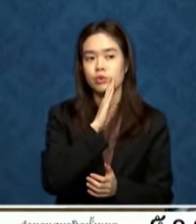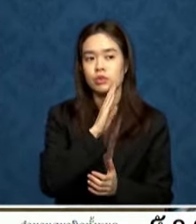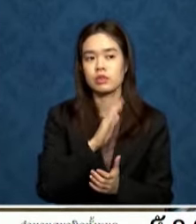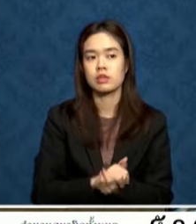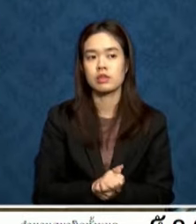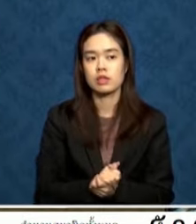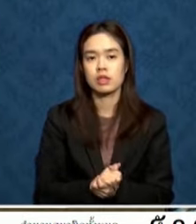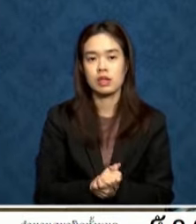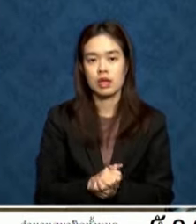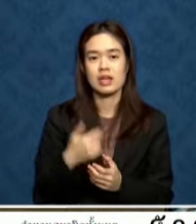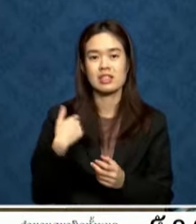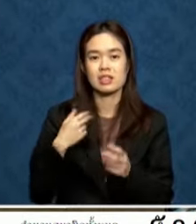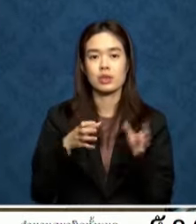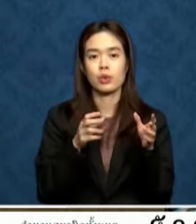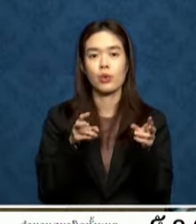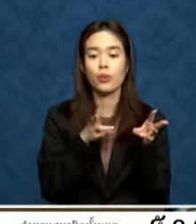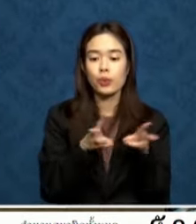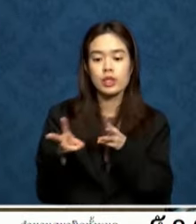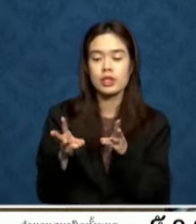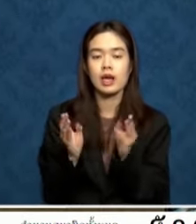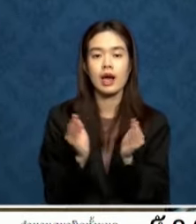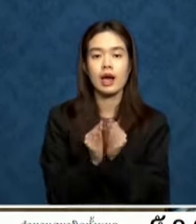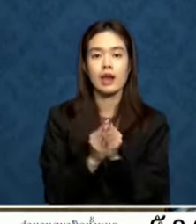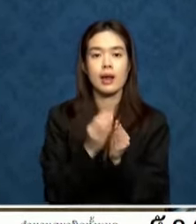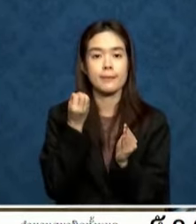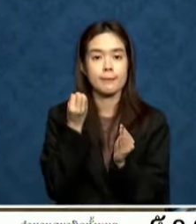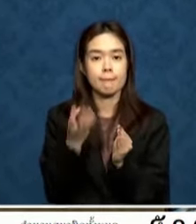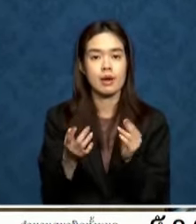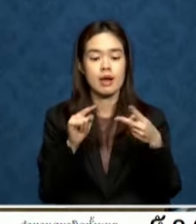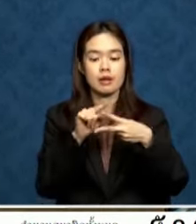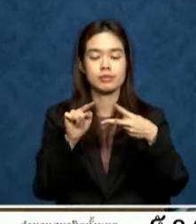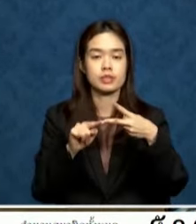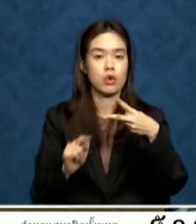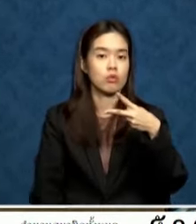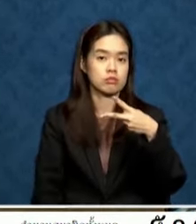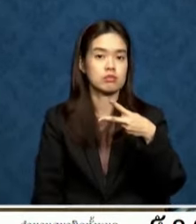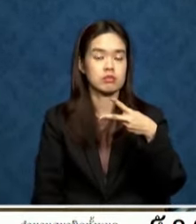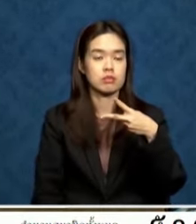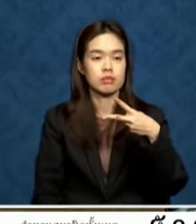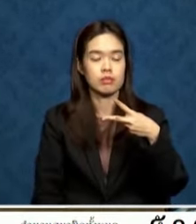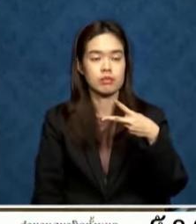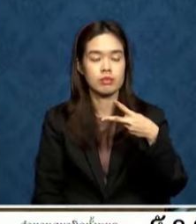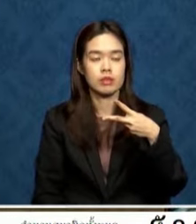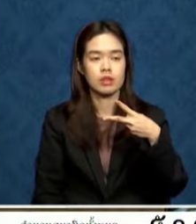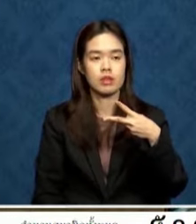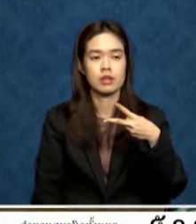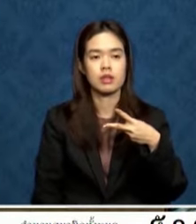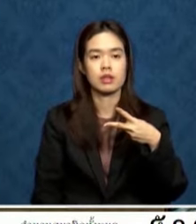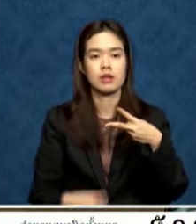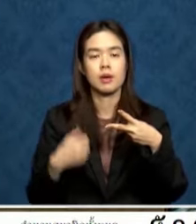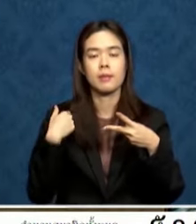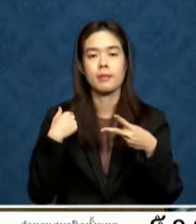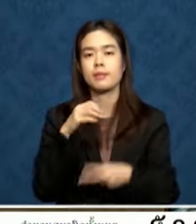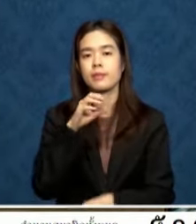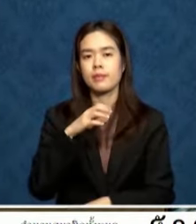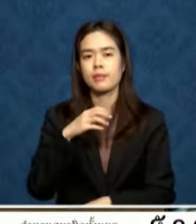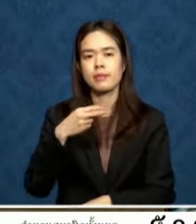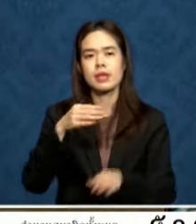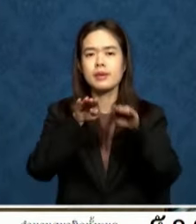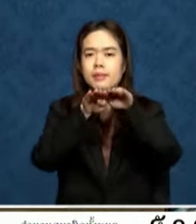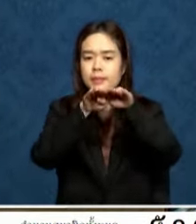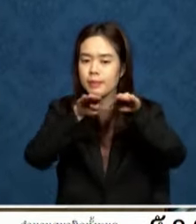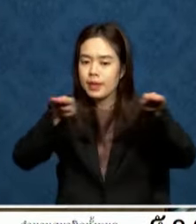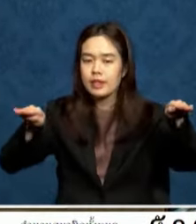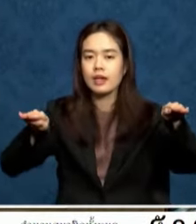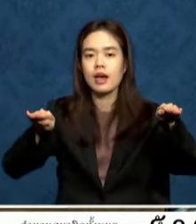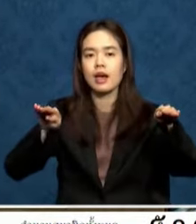เรื่องดับเบิลเมเจอริตี้เรื่องเสียงข้างมากสองชั้นนั้นพูดง่ายๆก็คือมันเป็นหลักเกณฑ์กติก